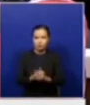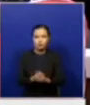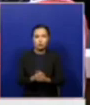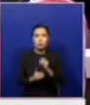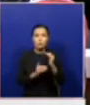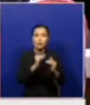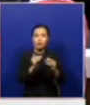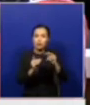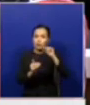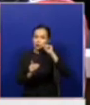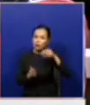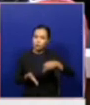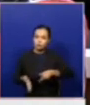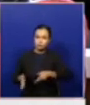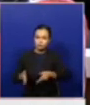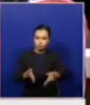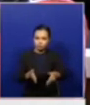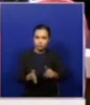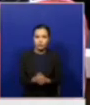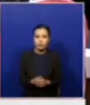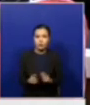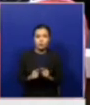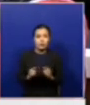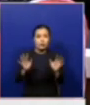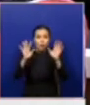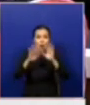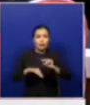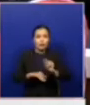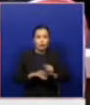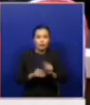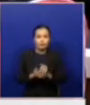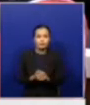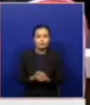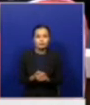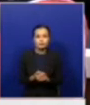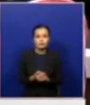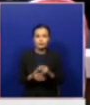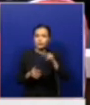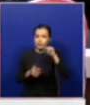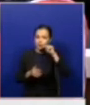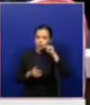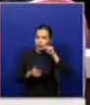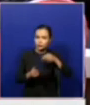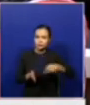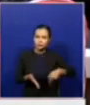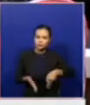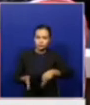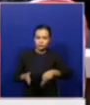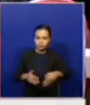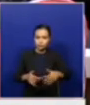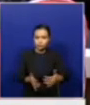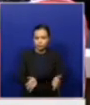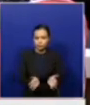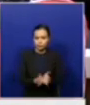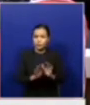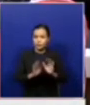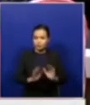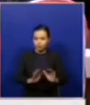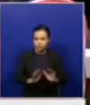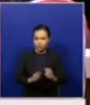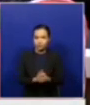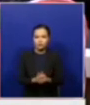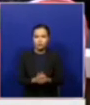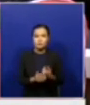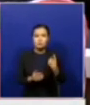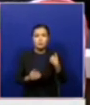น้ำควรจะมีในลักษณะในระดับลุ่มน้ำด้วยเพราะไม่ฉะนั้นก็จะมีแต่โครง